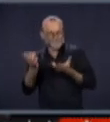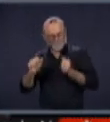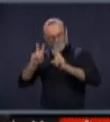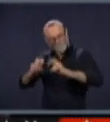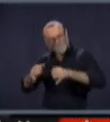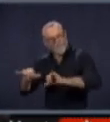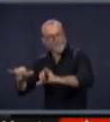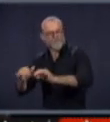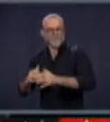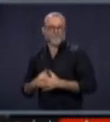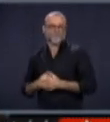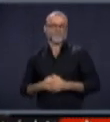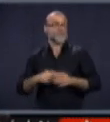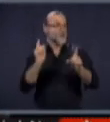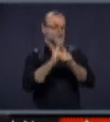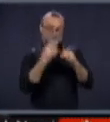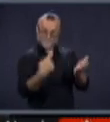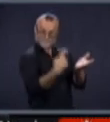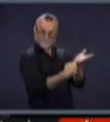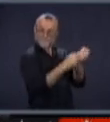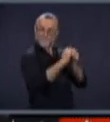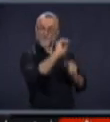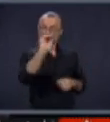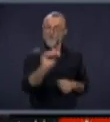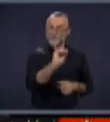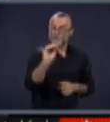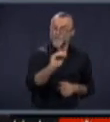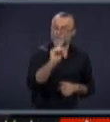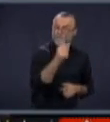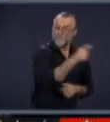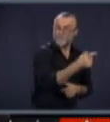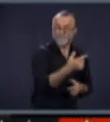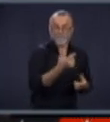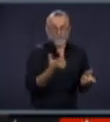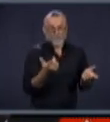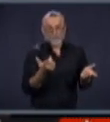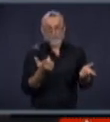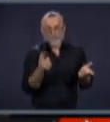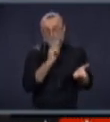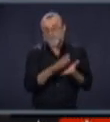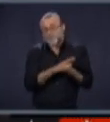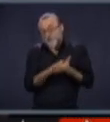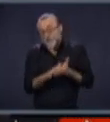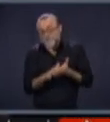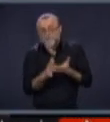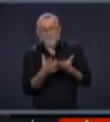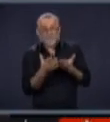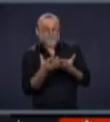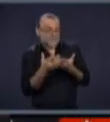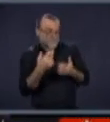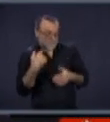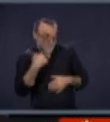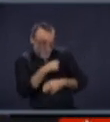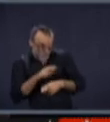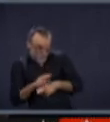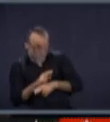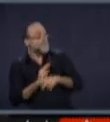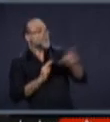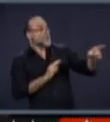les renseignements personnels. Nous sommes en discussion avec l'Ontario parce que ce serait bien que les deux